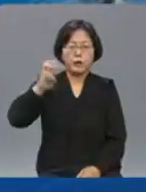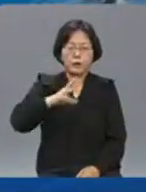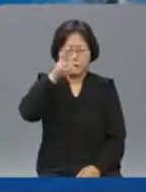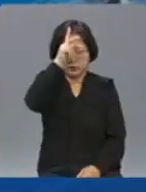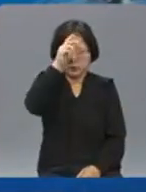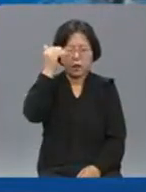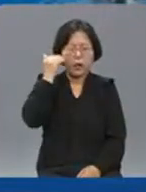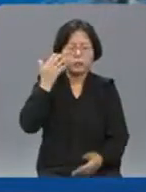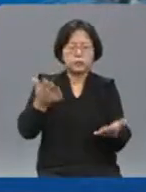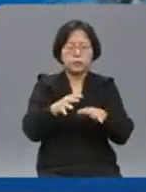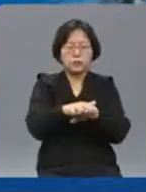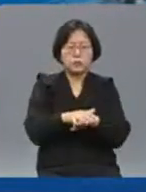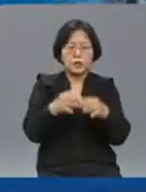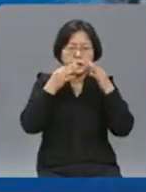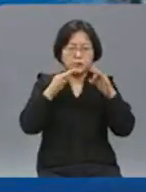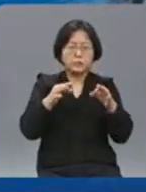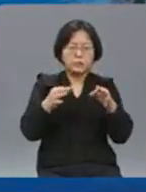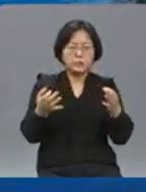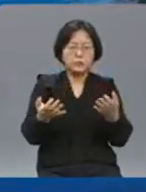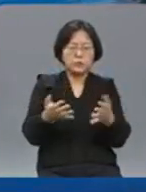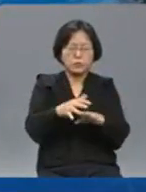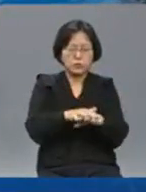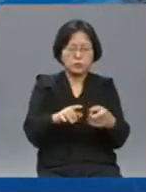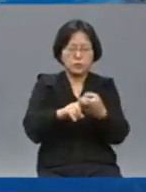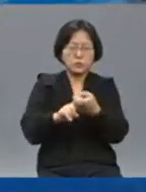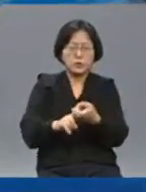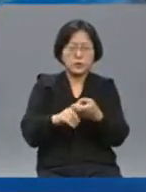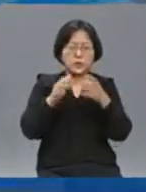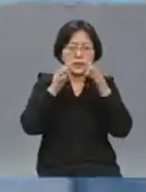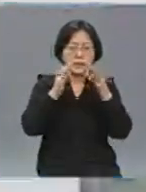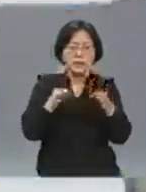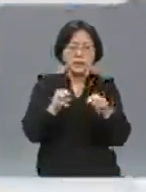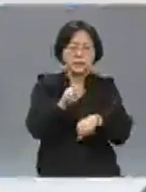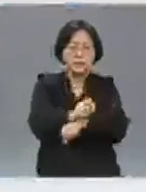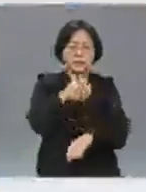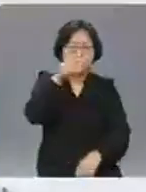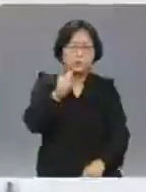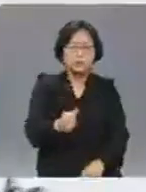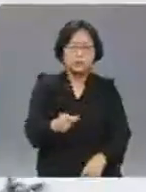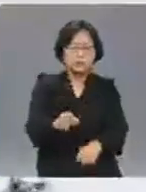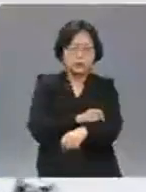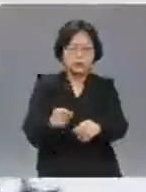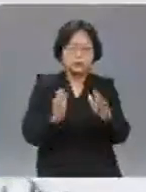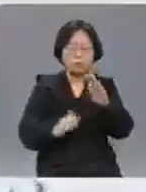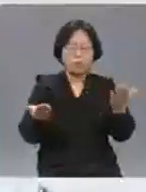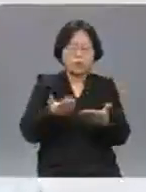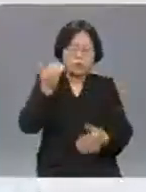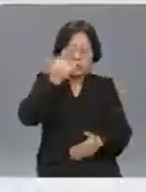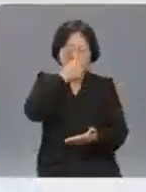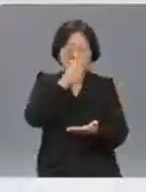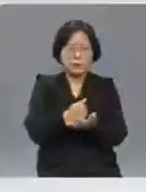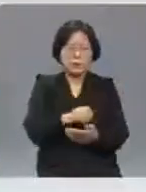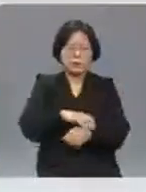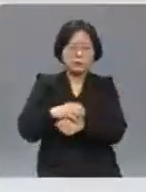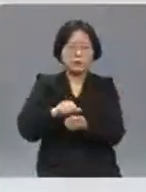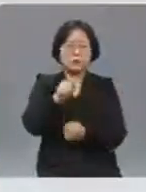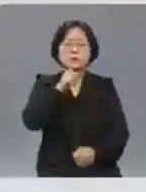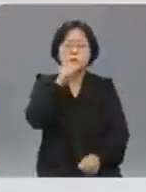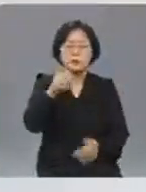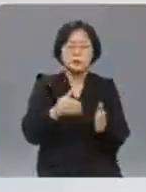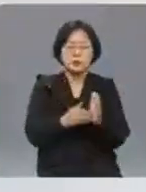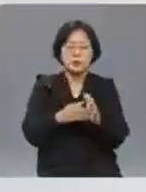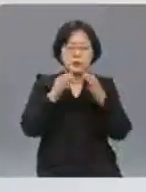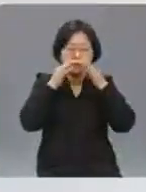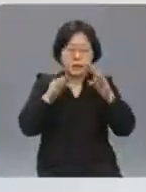광양경찰서는 한국노총 금속노련 김준영 사무처장에 대해 특수공무집행 방해 혐의로 구속영장을 신청했습니다.